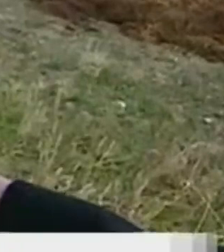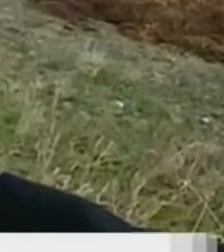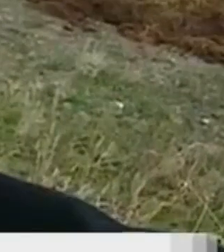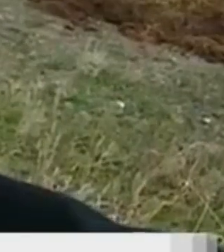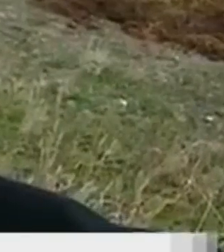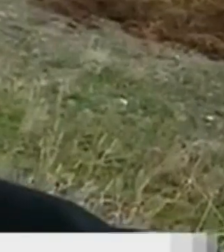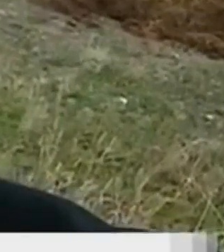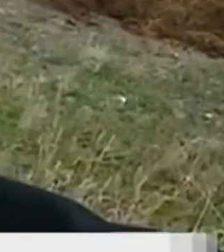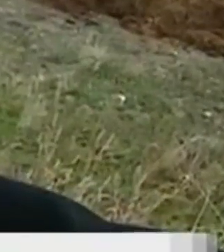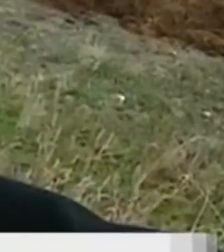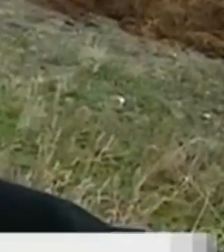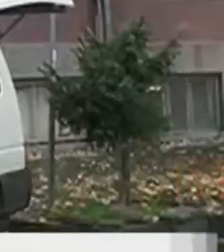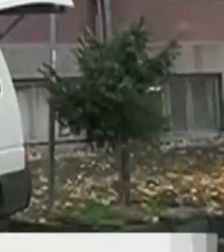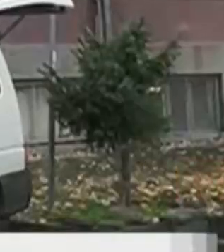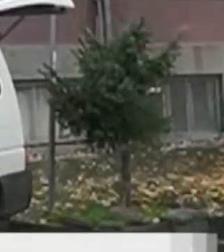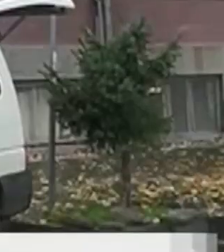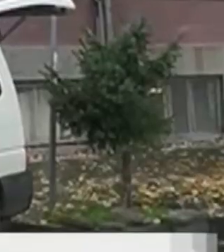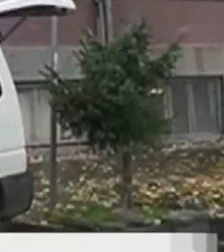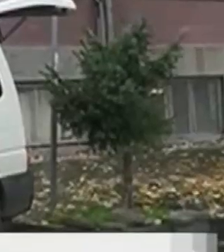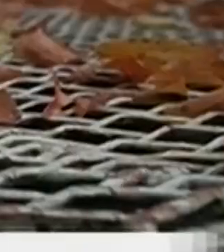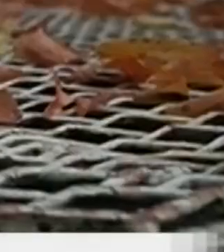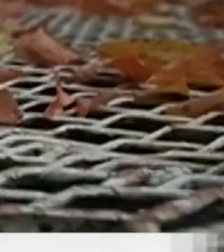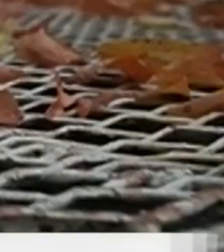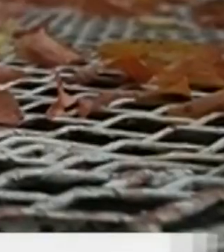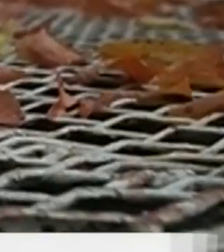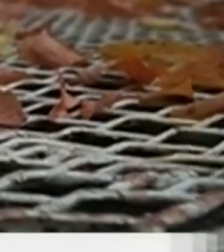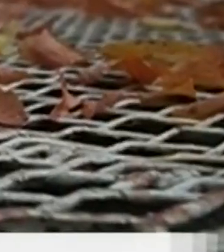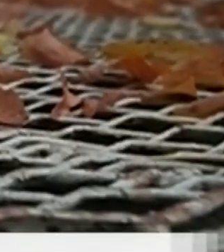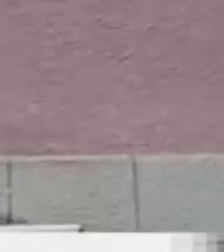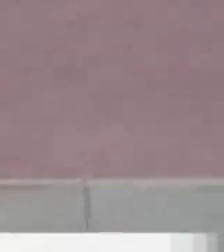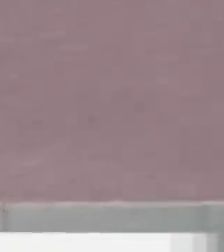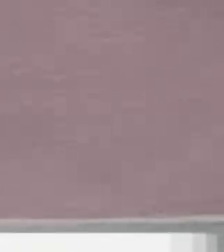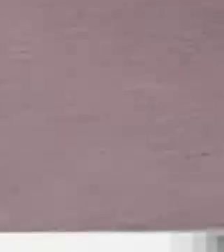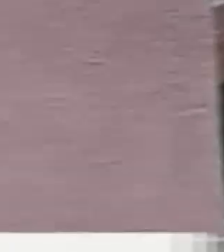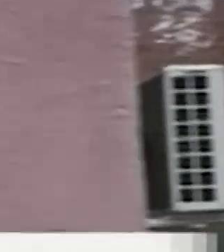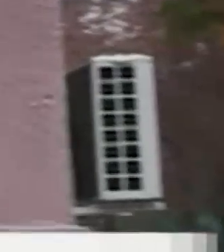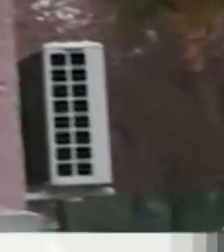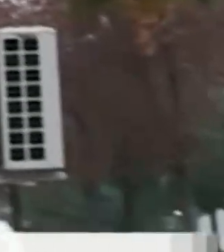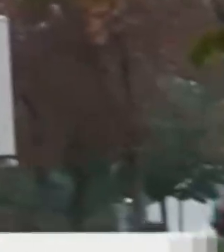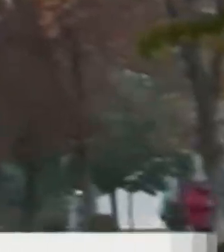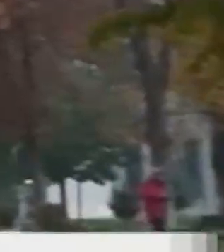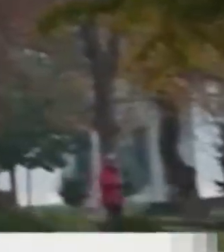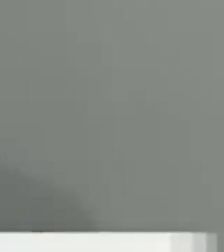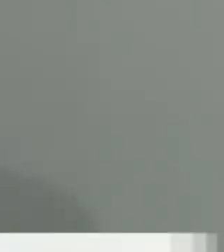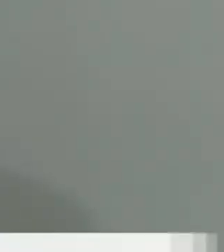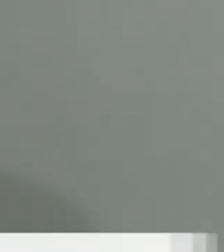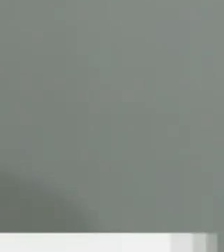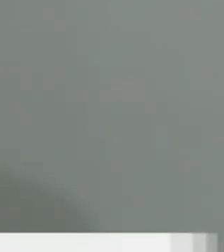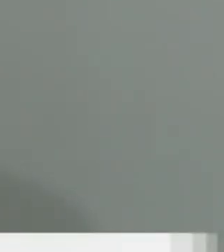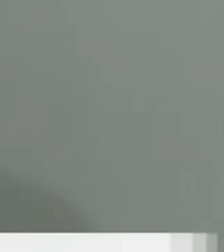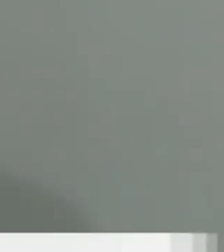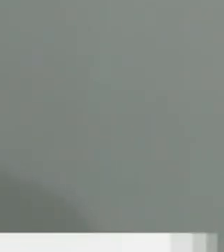е престъпление в бели престилки. Обвинения и отговори. Аз поисках да бъде извършена проверка